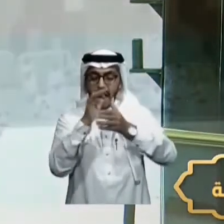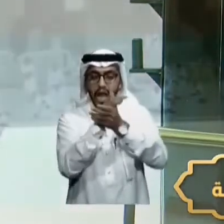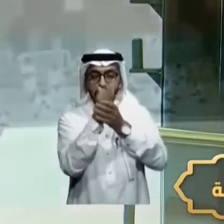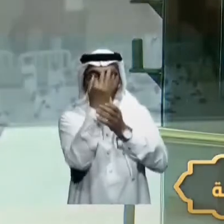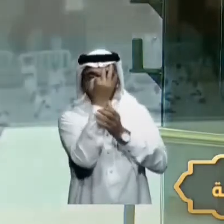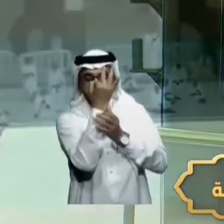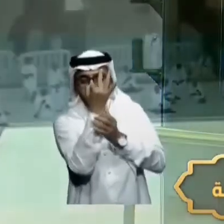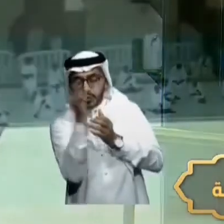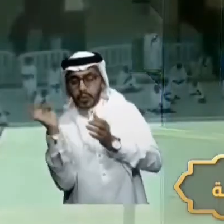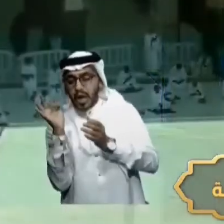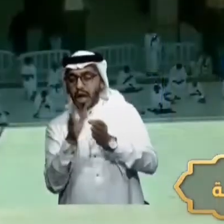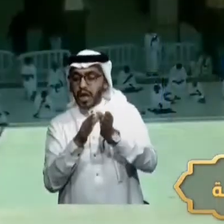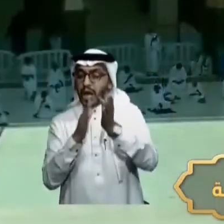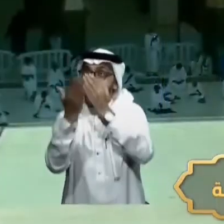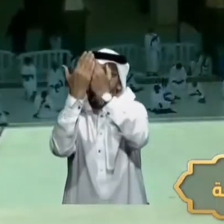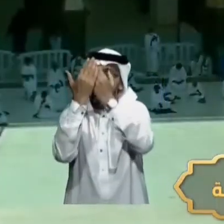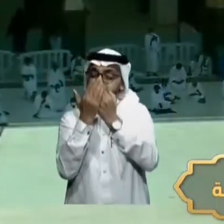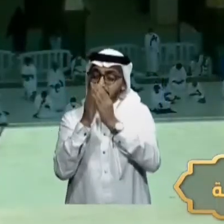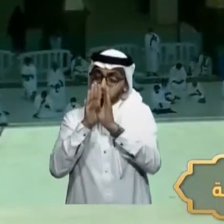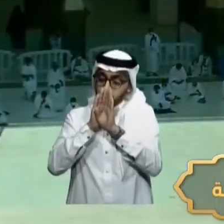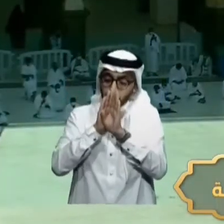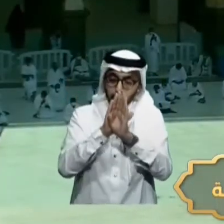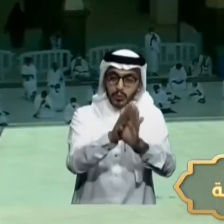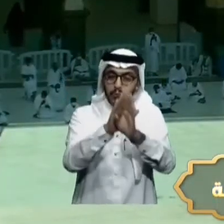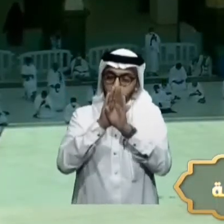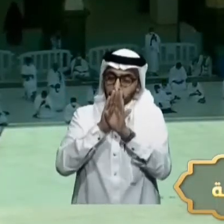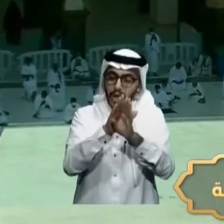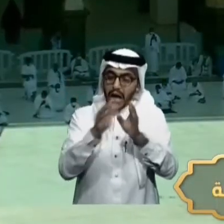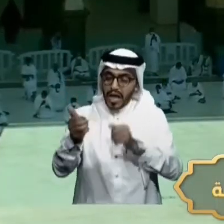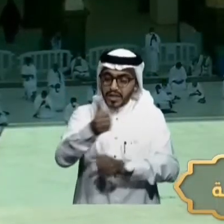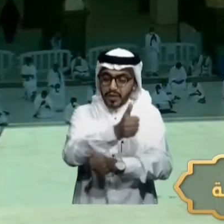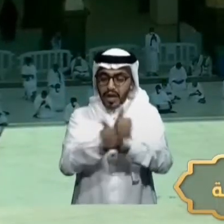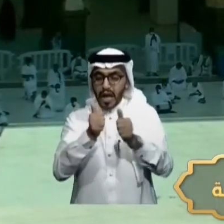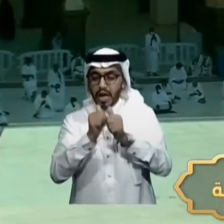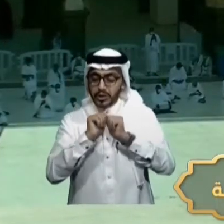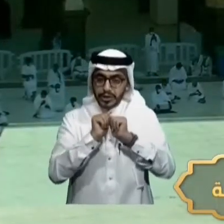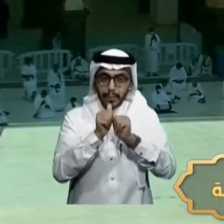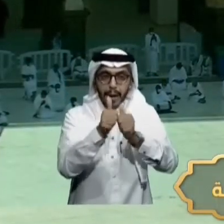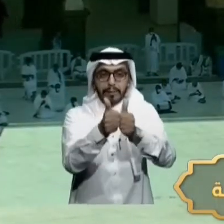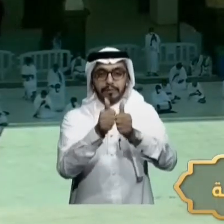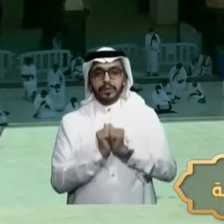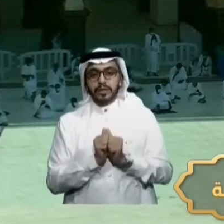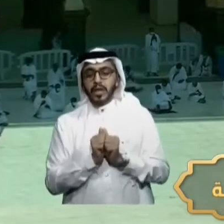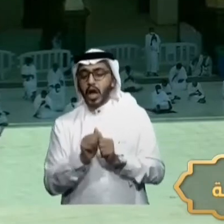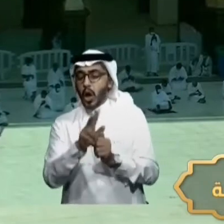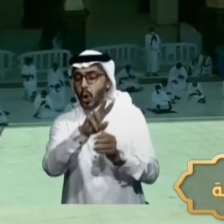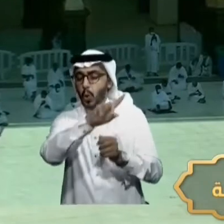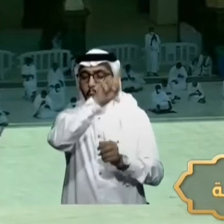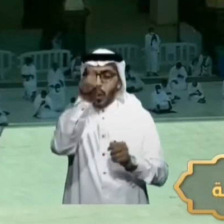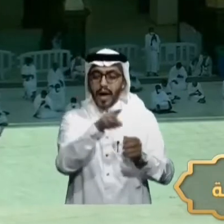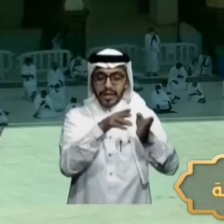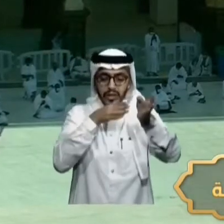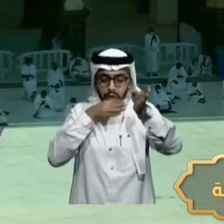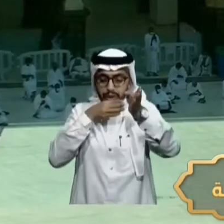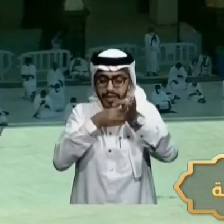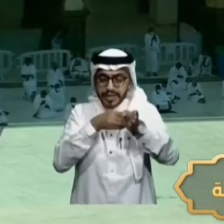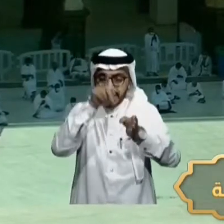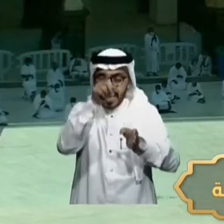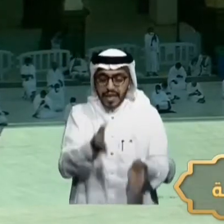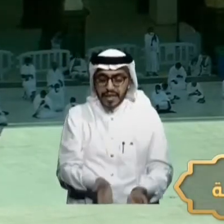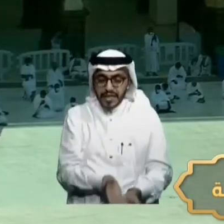وصحبه الناصرين لمحجَّته تنافسًا واستباقًا، والتابعين ومن